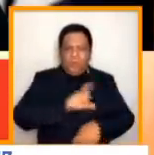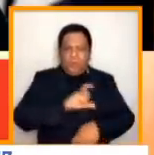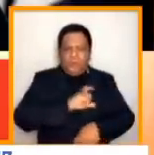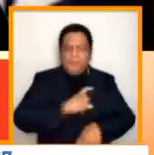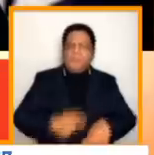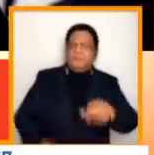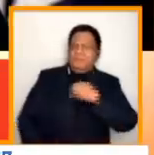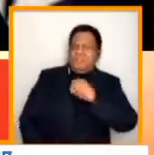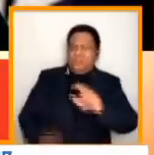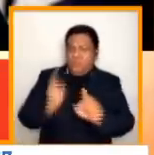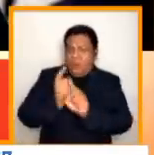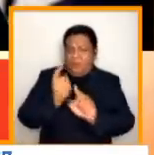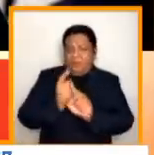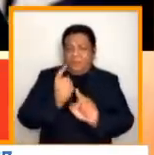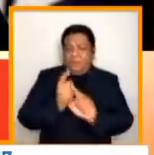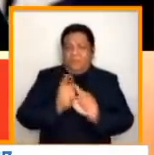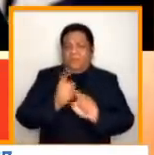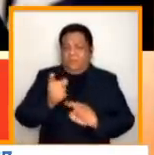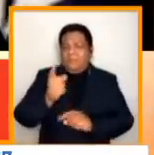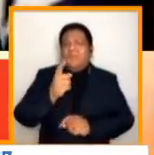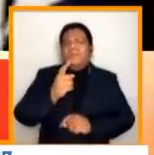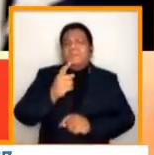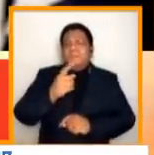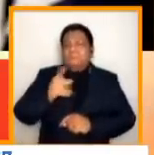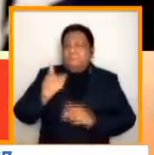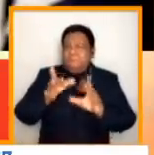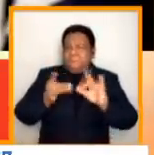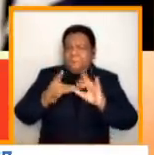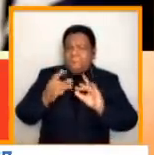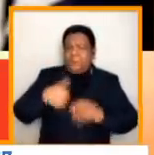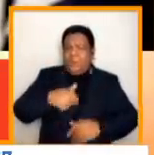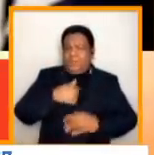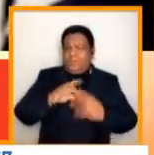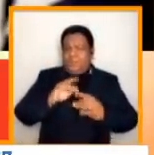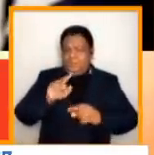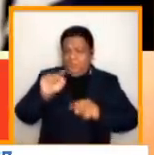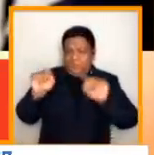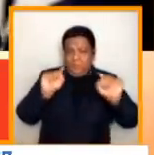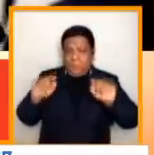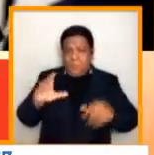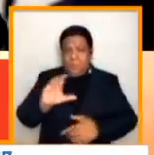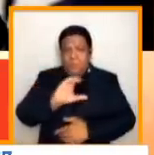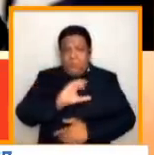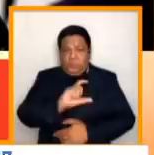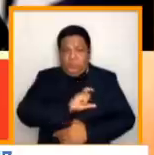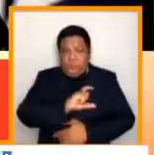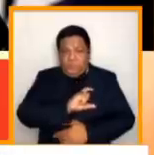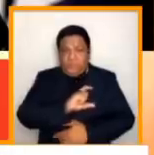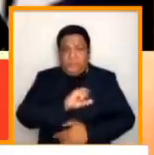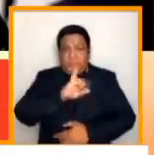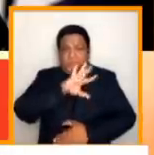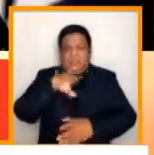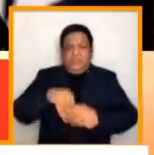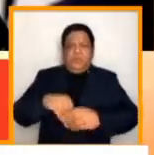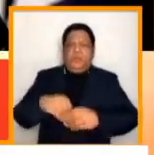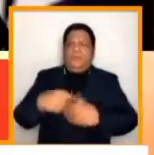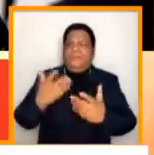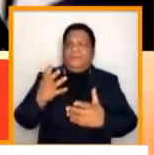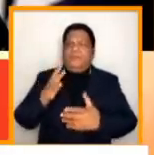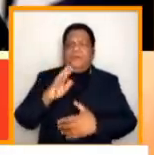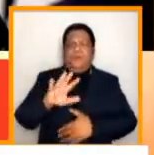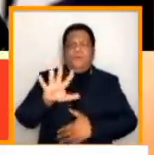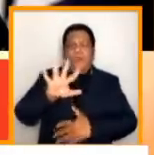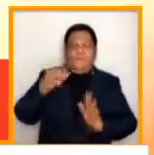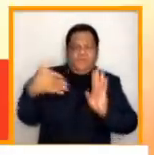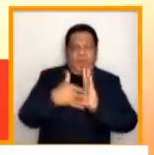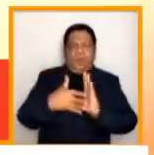kaya nga, di ba, yung sinasabi nga natin na itong mga pulis na ito, bahagi ng mahigit 5,000 na natanggal natin serbisyo